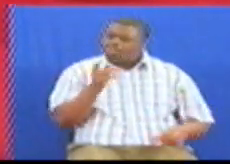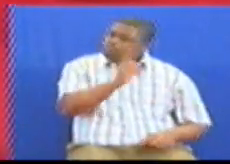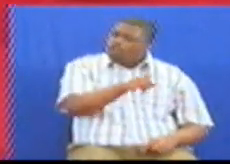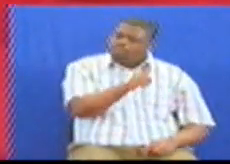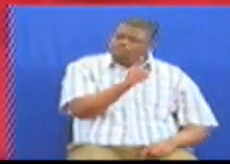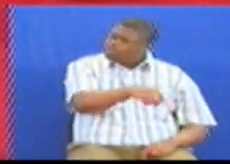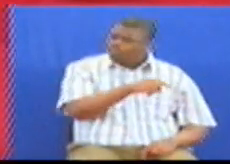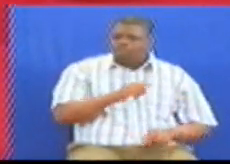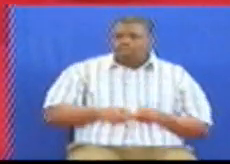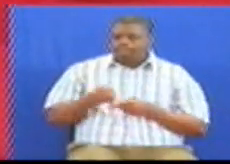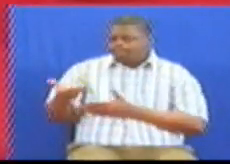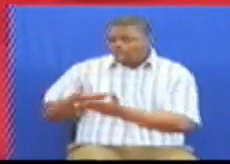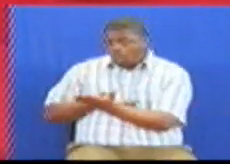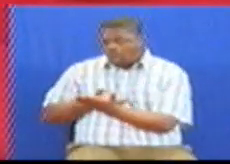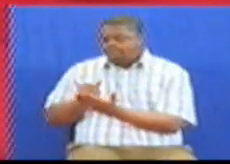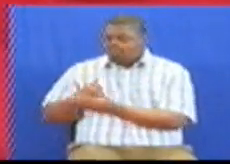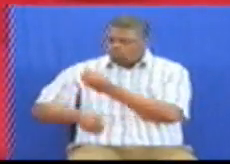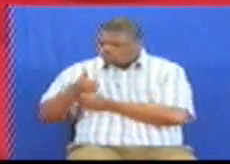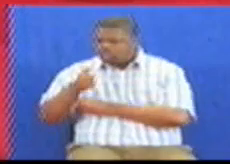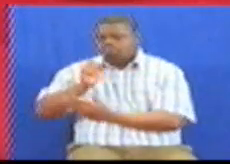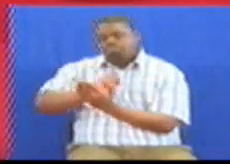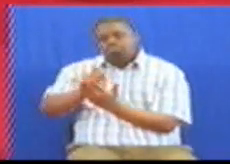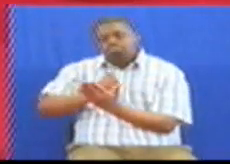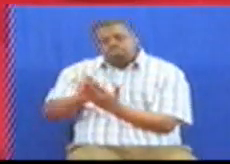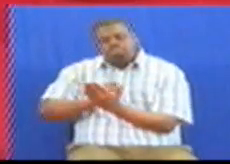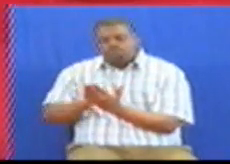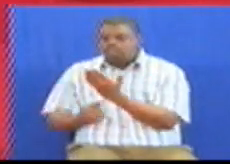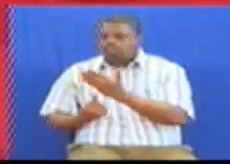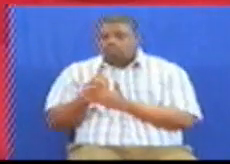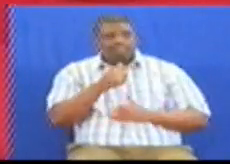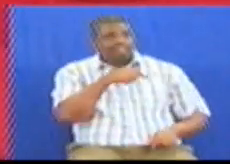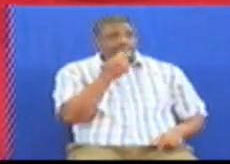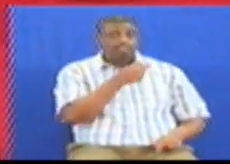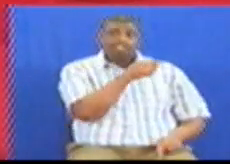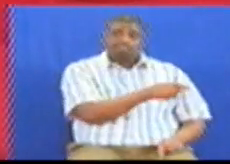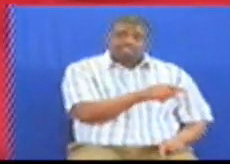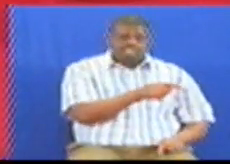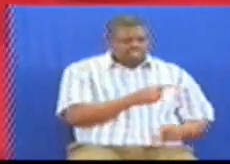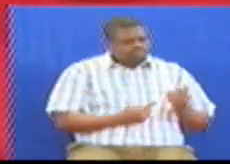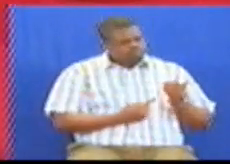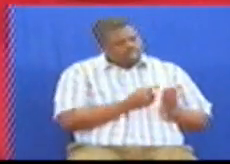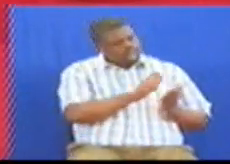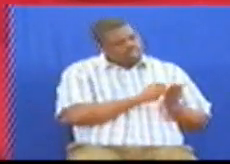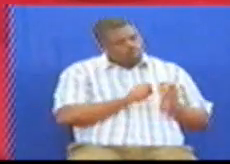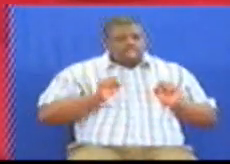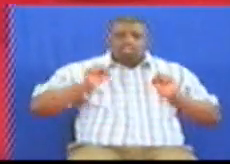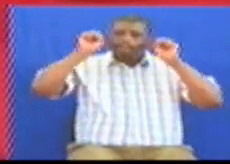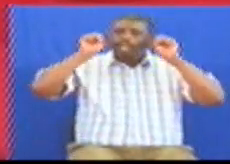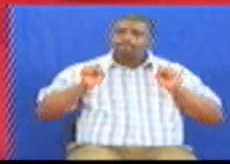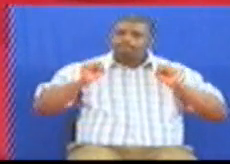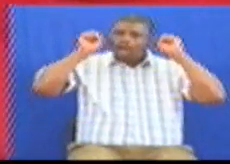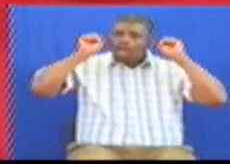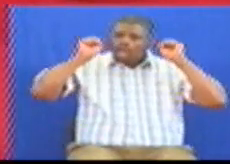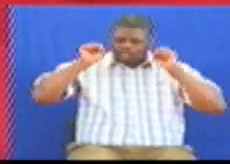ambayo wameandikiana viongozi. Barua inatoka TAMISEMI ya tangu Septemba, majibu yanatoka Machi,